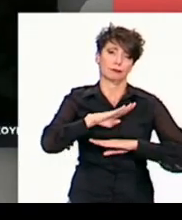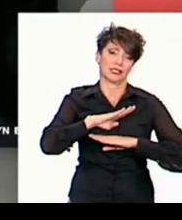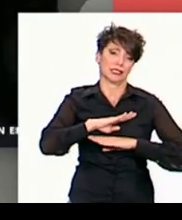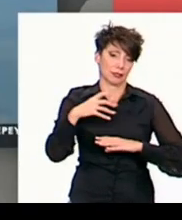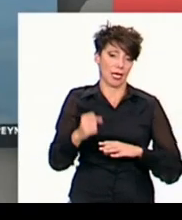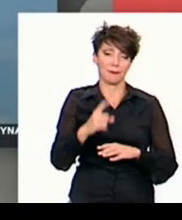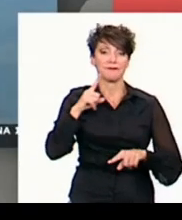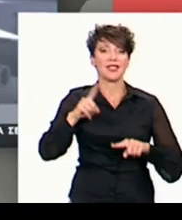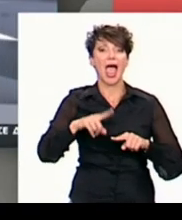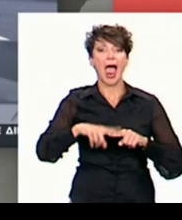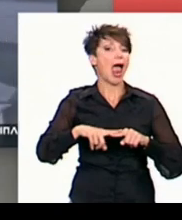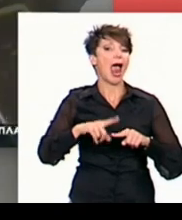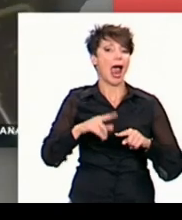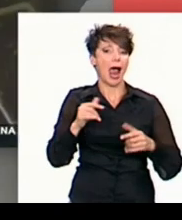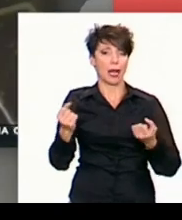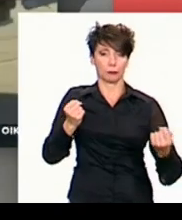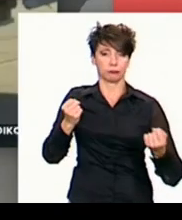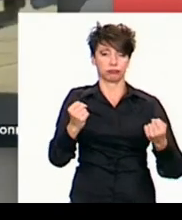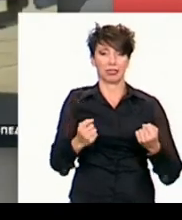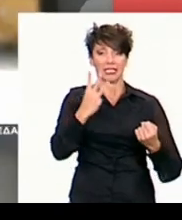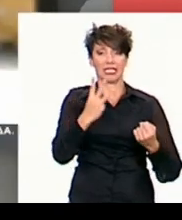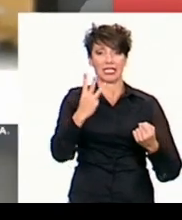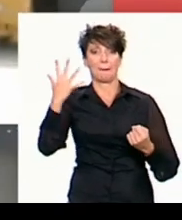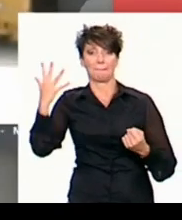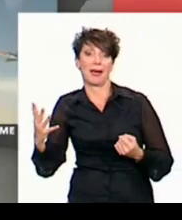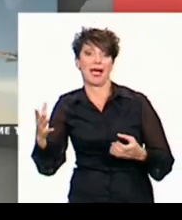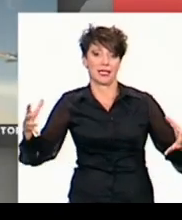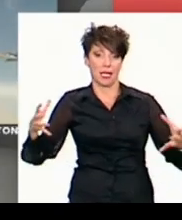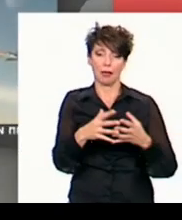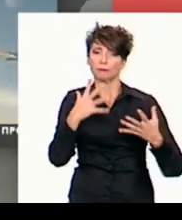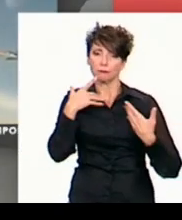Οι Έλληνες πιλότοι, οι Τίγροι της 335 μοίρας, εκπαιδεύονται μαζί με